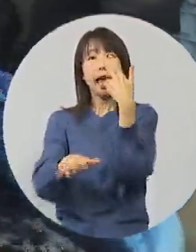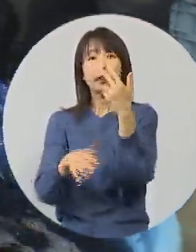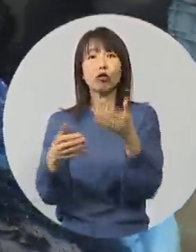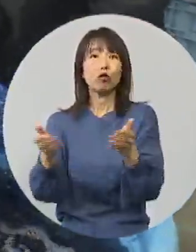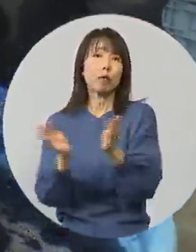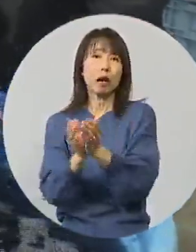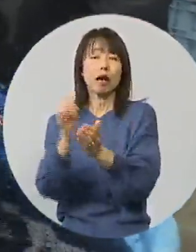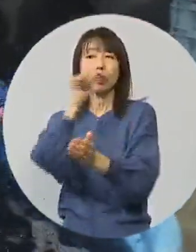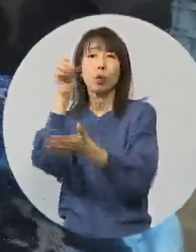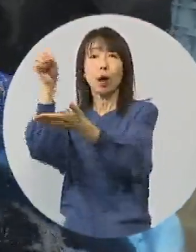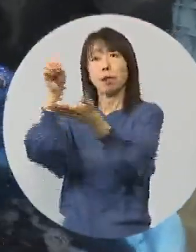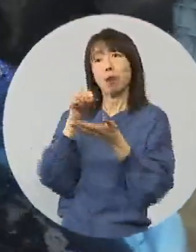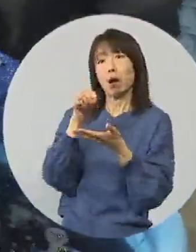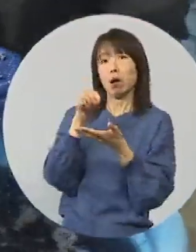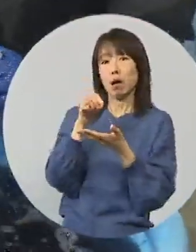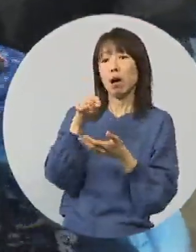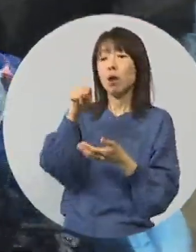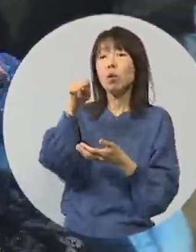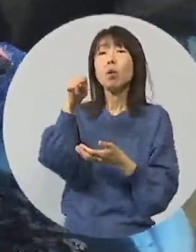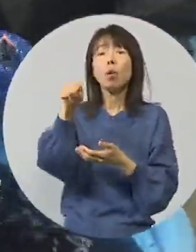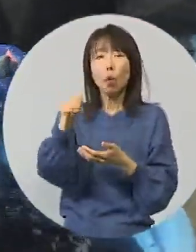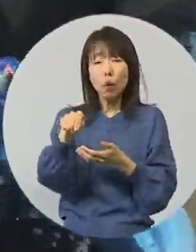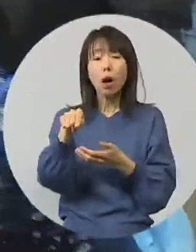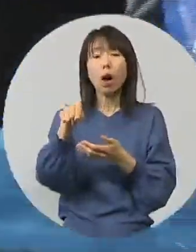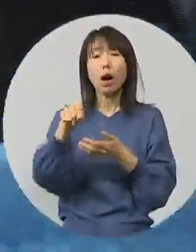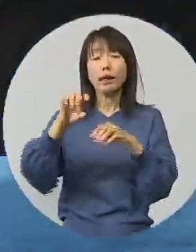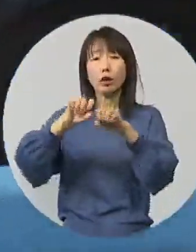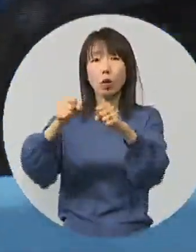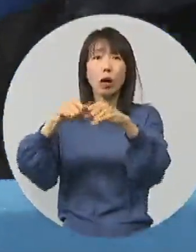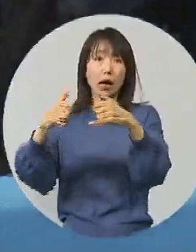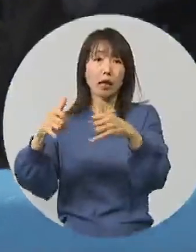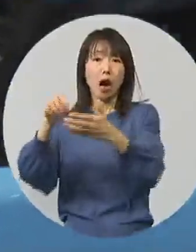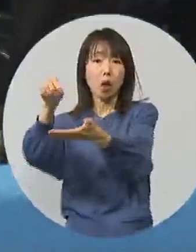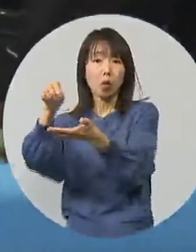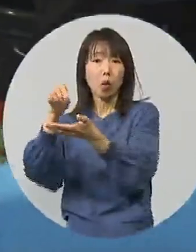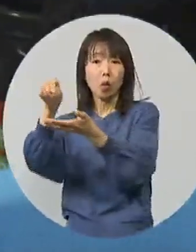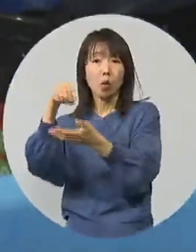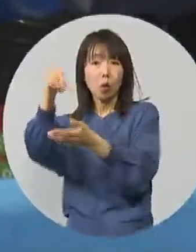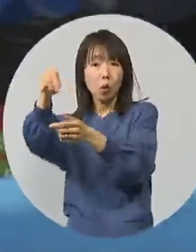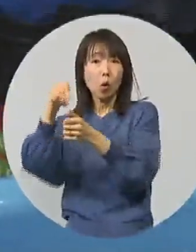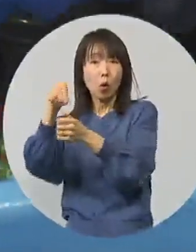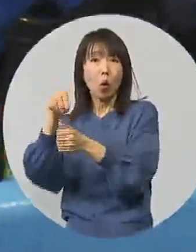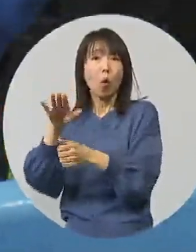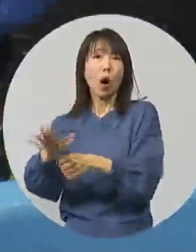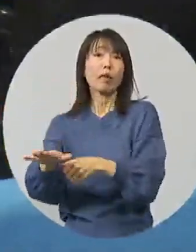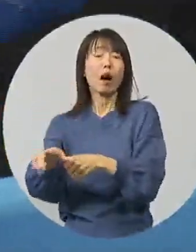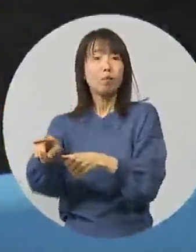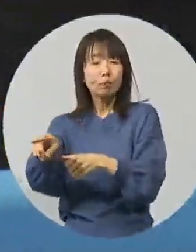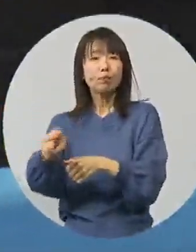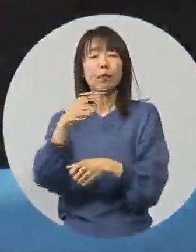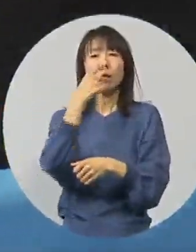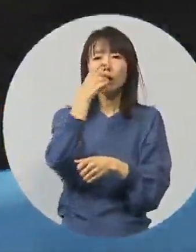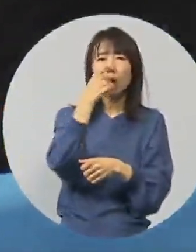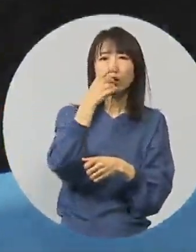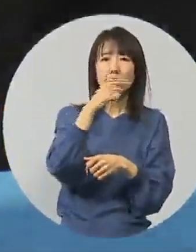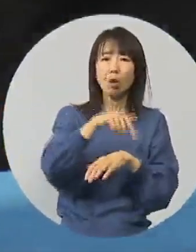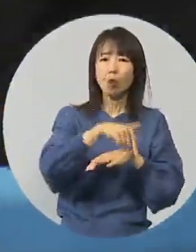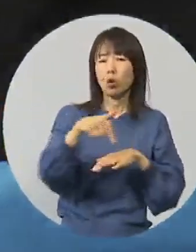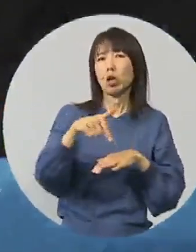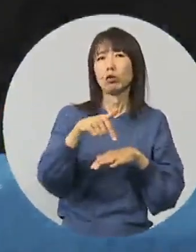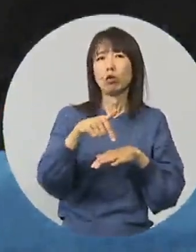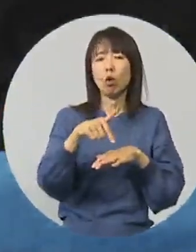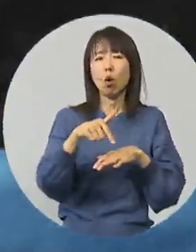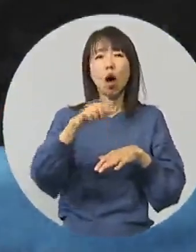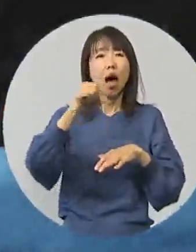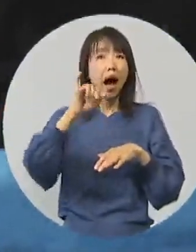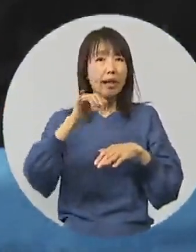で、うん、あの雇用としてちゃんとここでいたんですよ。で僕がそのやってるプロジェクトでこういう藍染めをしたいんですけれども、あのそ